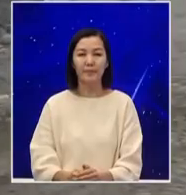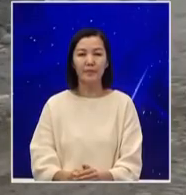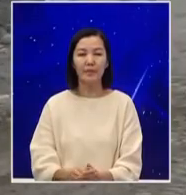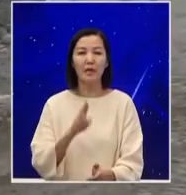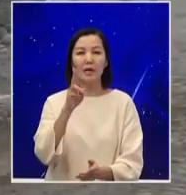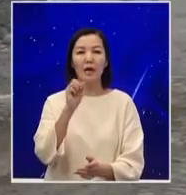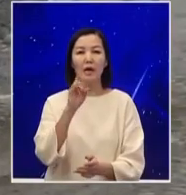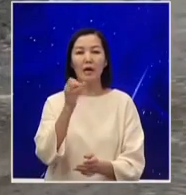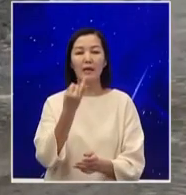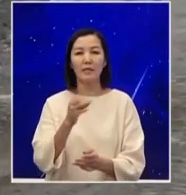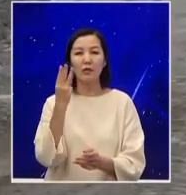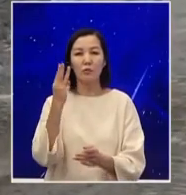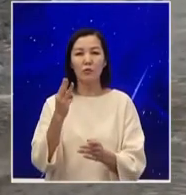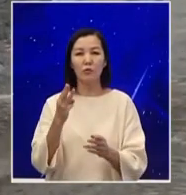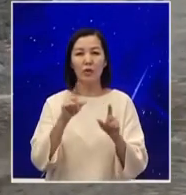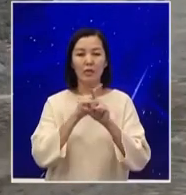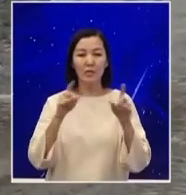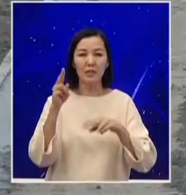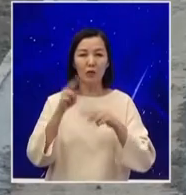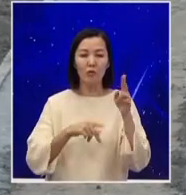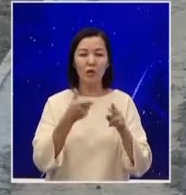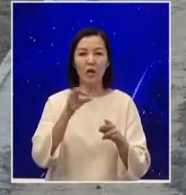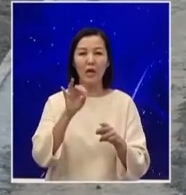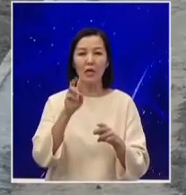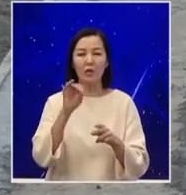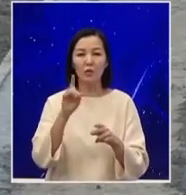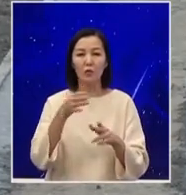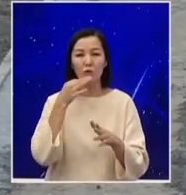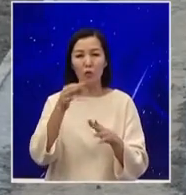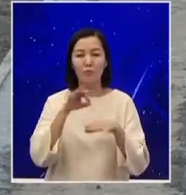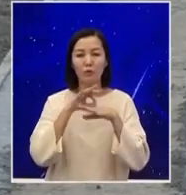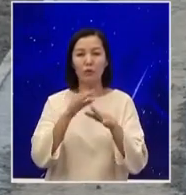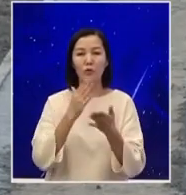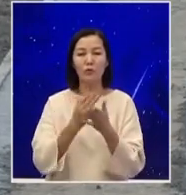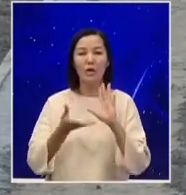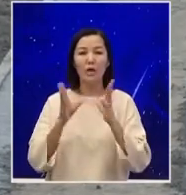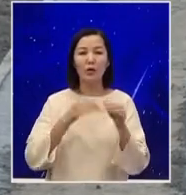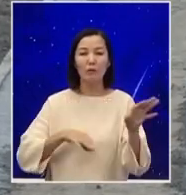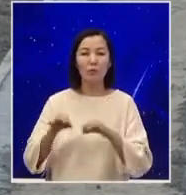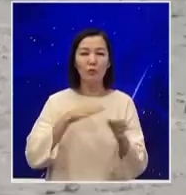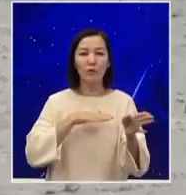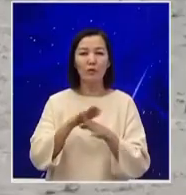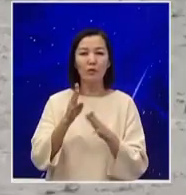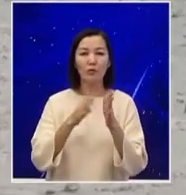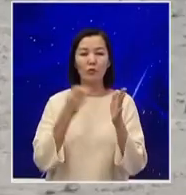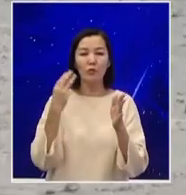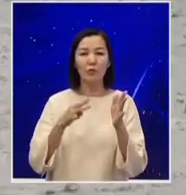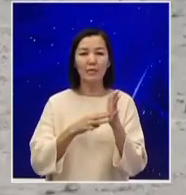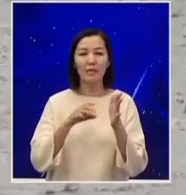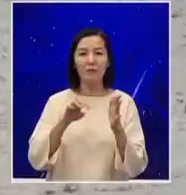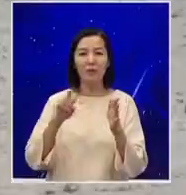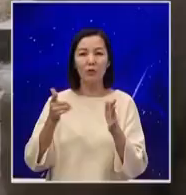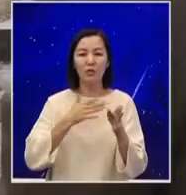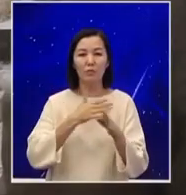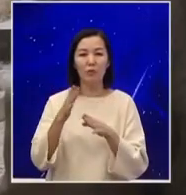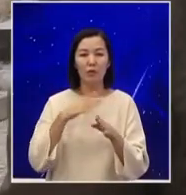Қарасай аймағындағы 3 нысан құрылысын Горизонт жауапкершілігі шектеулі серіктестігі жүргізуде. Жалпы бұл жобаларды іске асыруға 938 миллион теңге